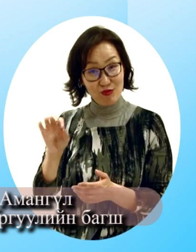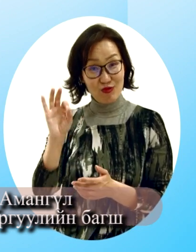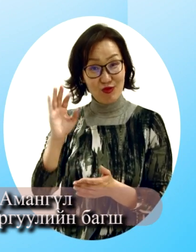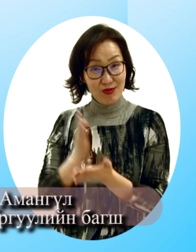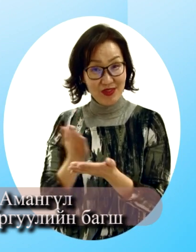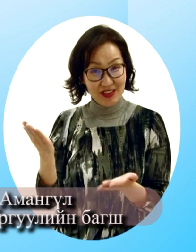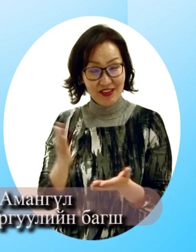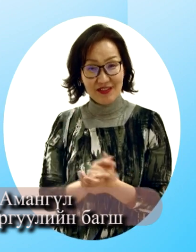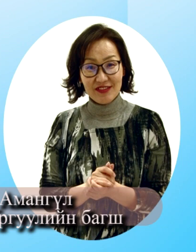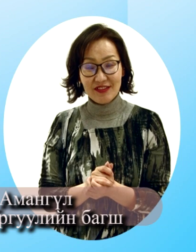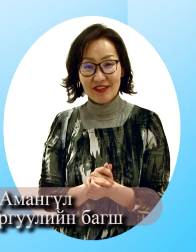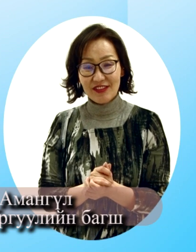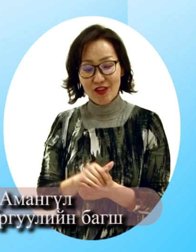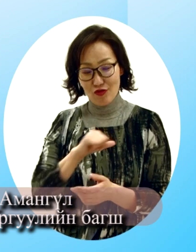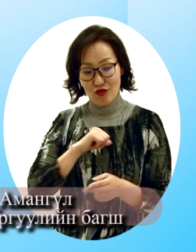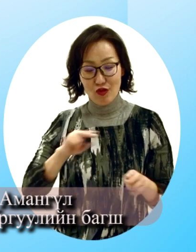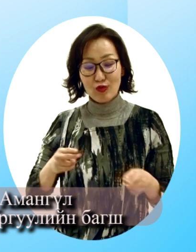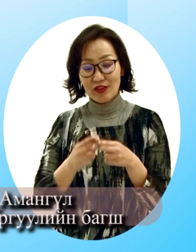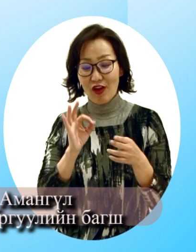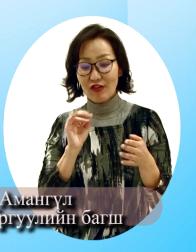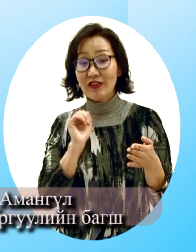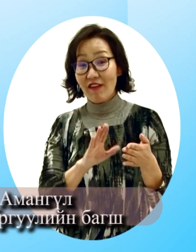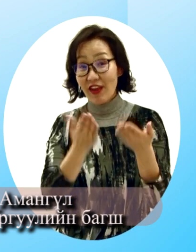1600 килограммды ондық бөлшекпен жаз.